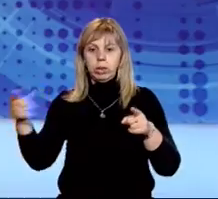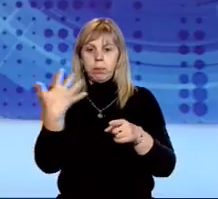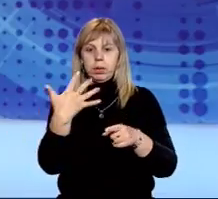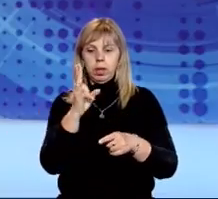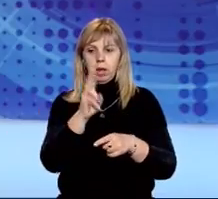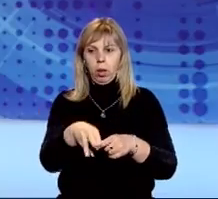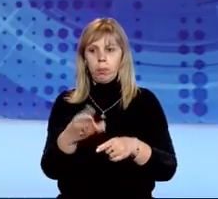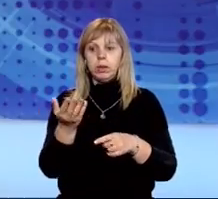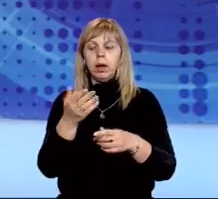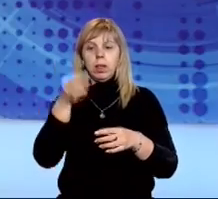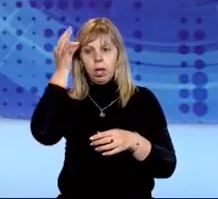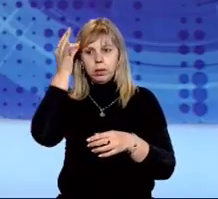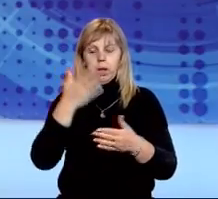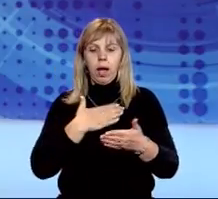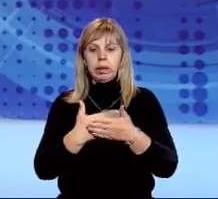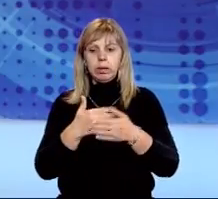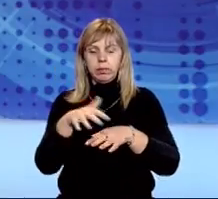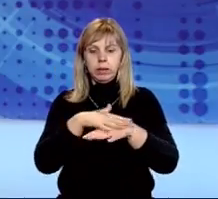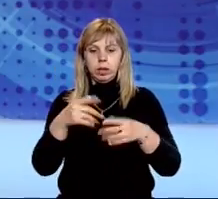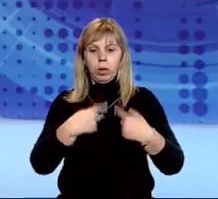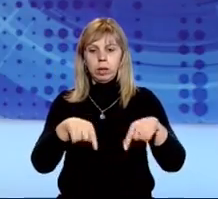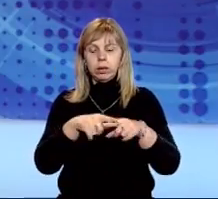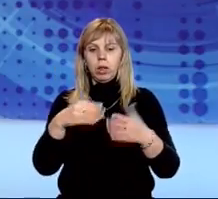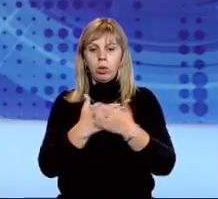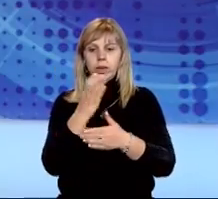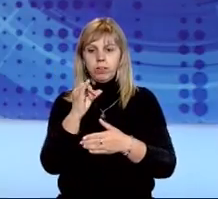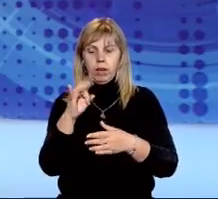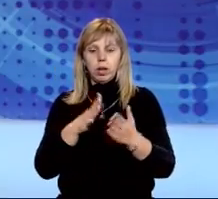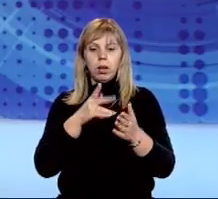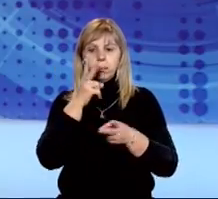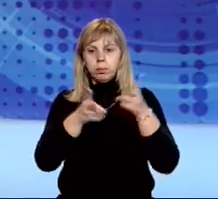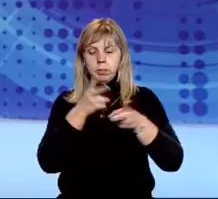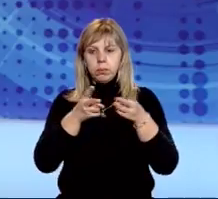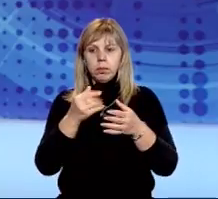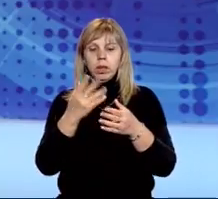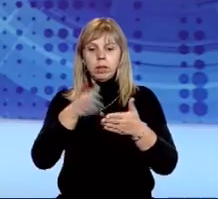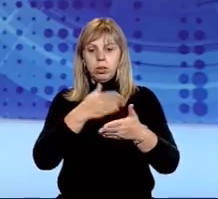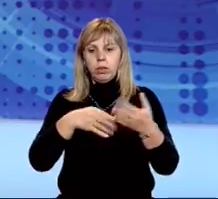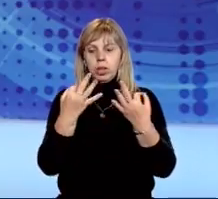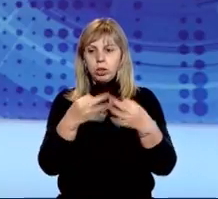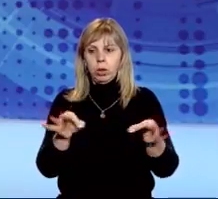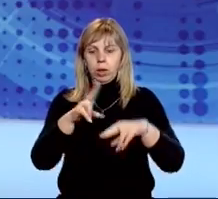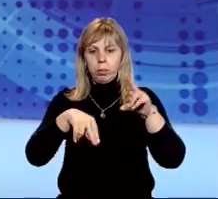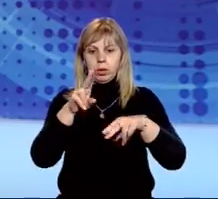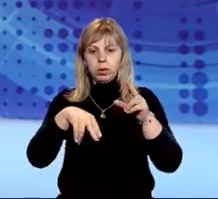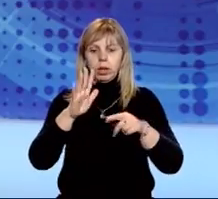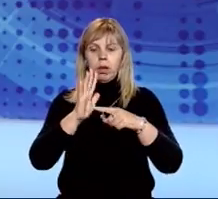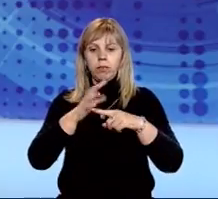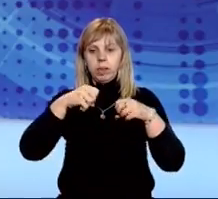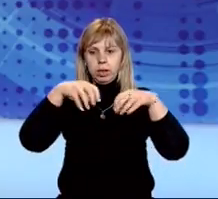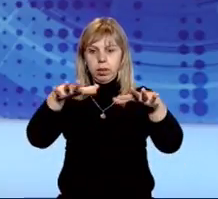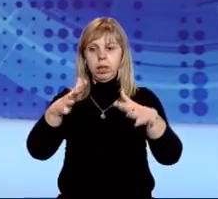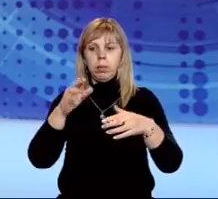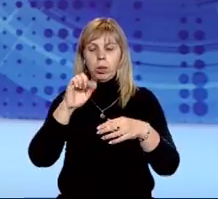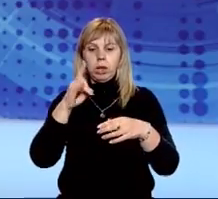50 кілометрів. Нагадаю, активісти організації «Ноосфера» подали позов про скасування дозволу на будівництво вітряків на Боржавському